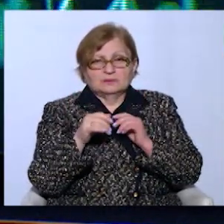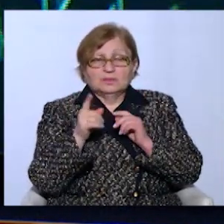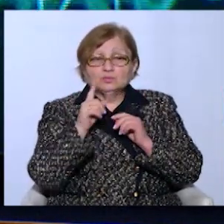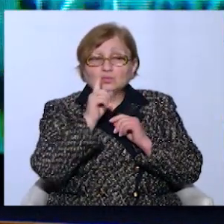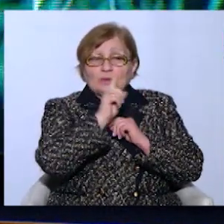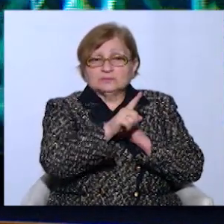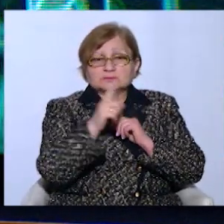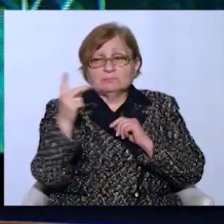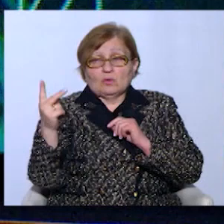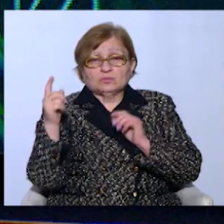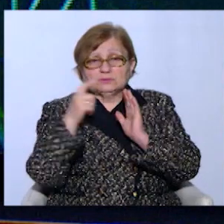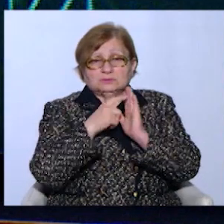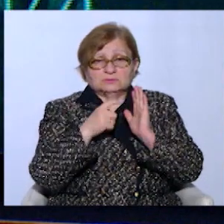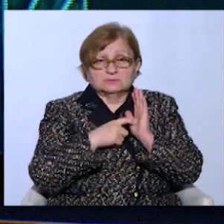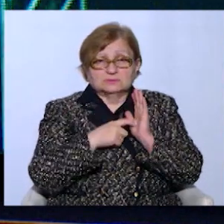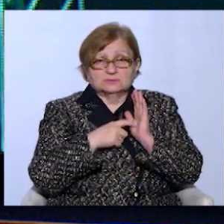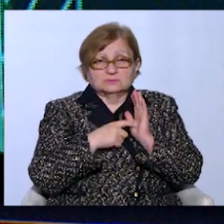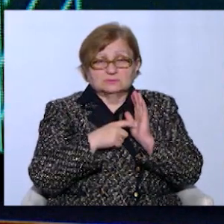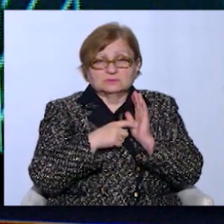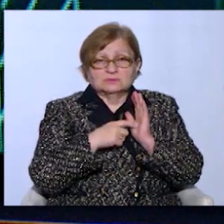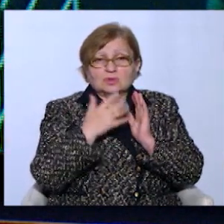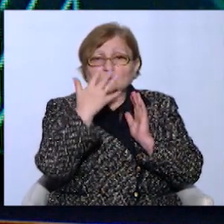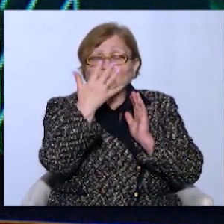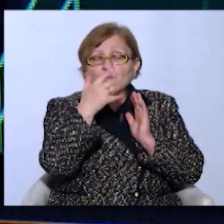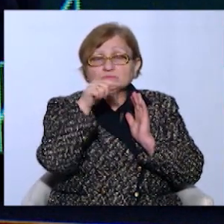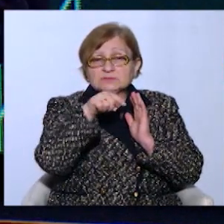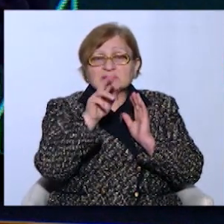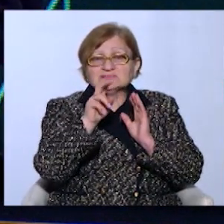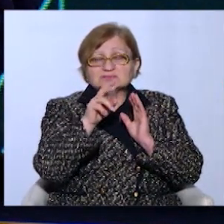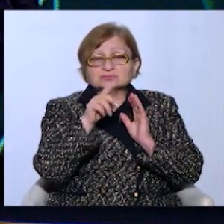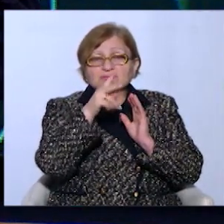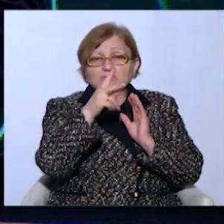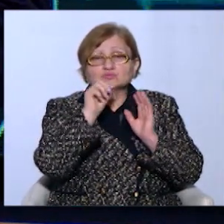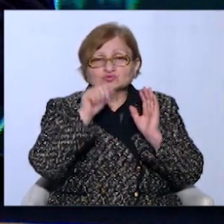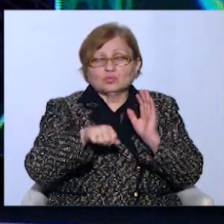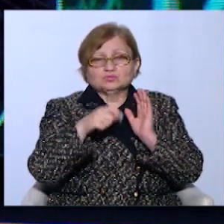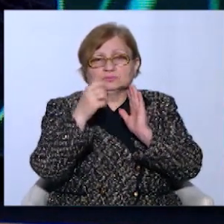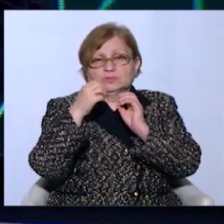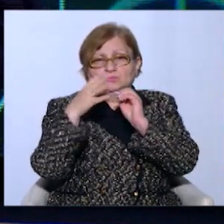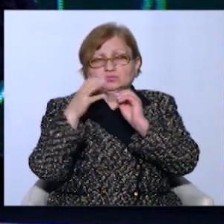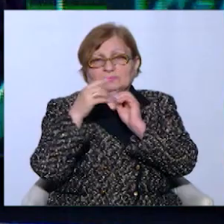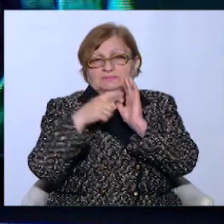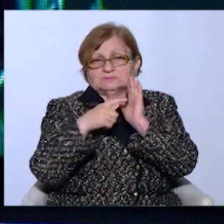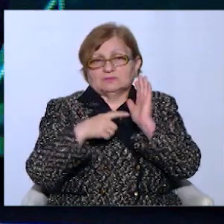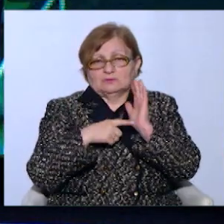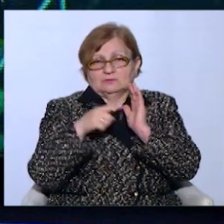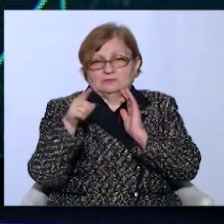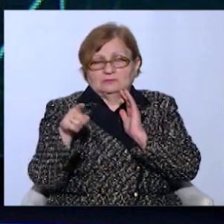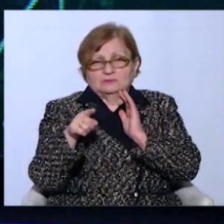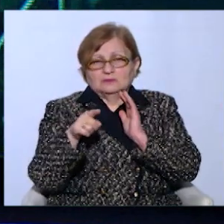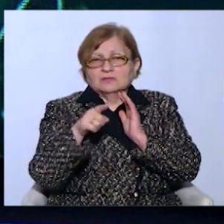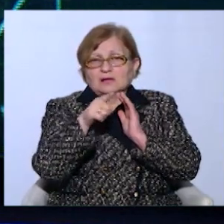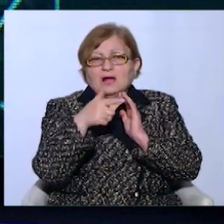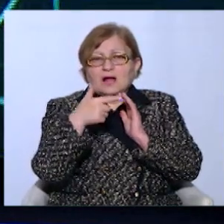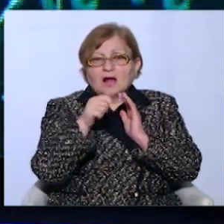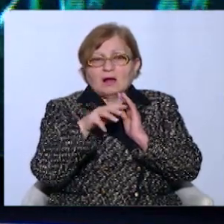გამყოფია 5 არის 15-ის გამყოფი ასე შეიძლება ვთქვა რომ 15 არის 5-ის ჯერადი ეს